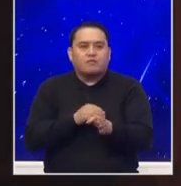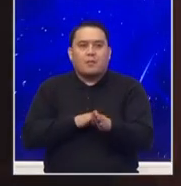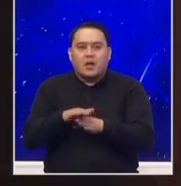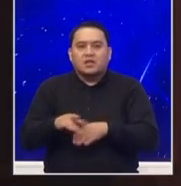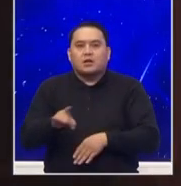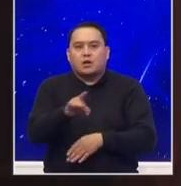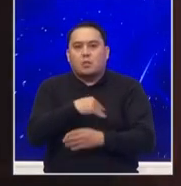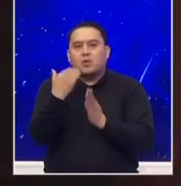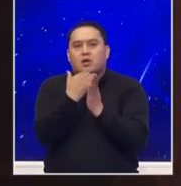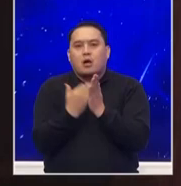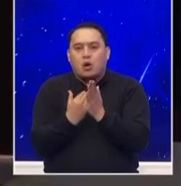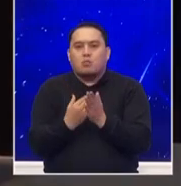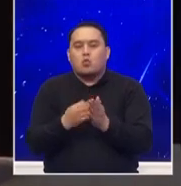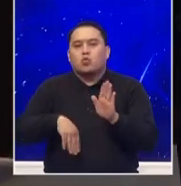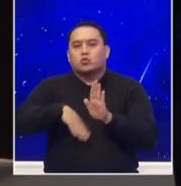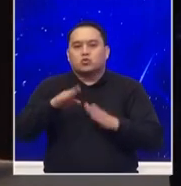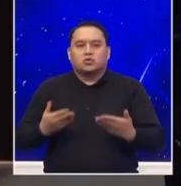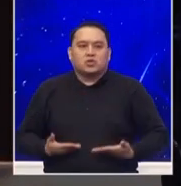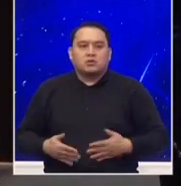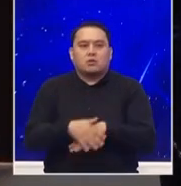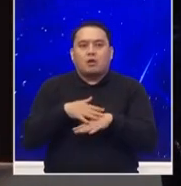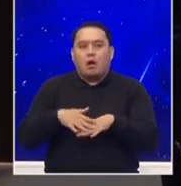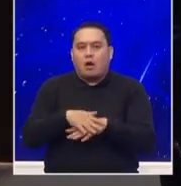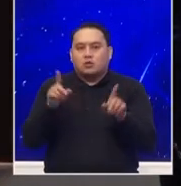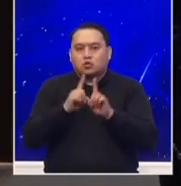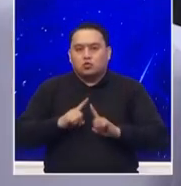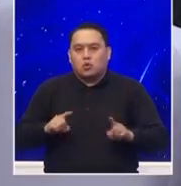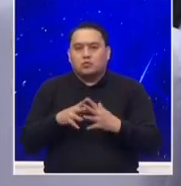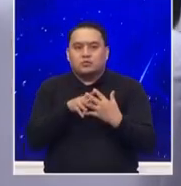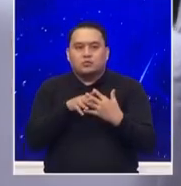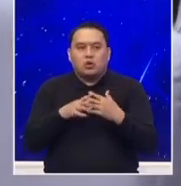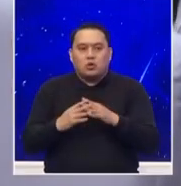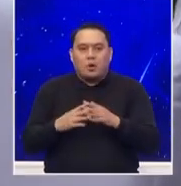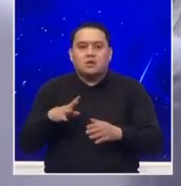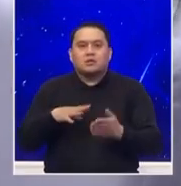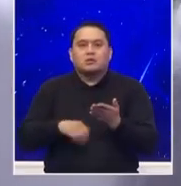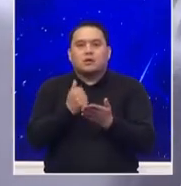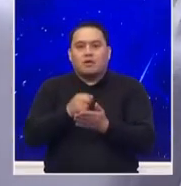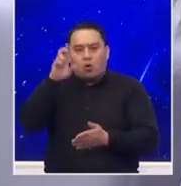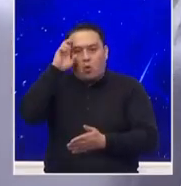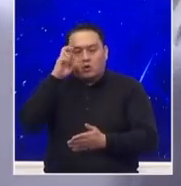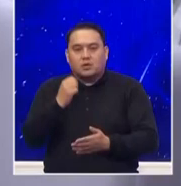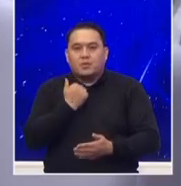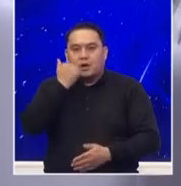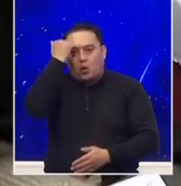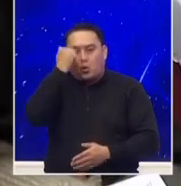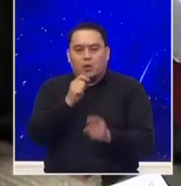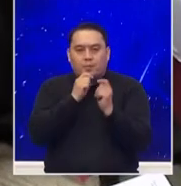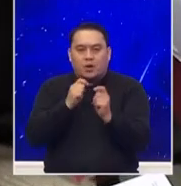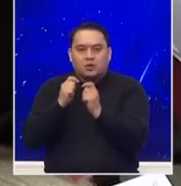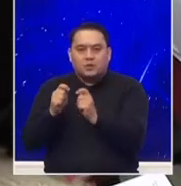реализацию региональных программ по улучшению жизни населения, особенно в сельской местности, глава области выразил признательность и